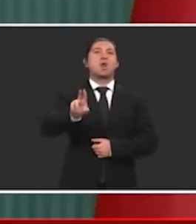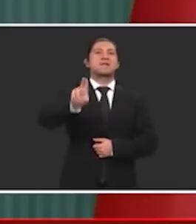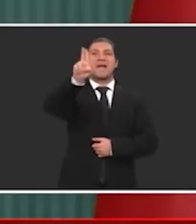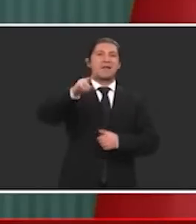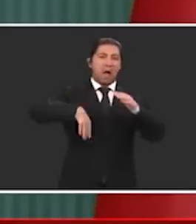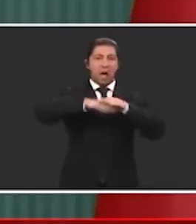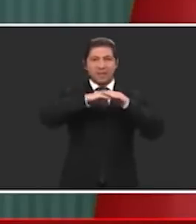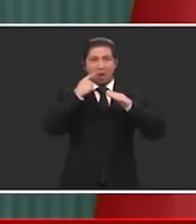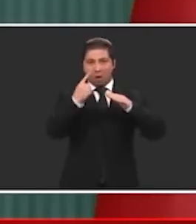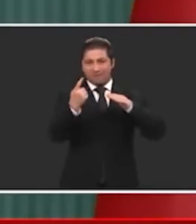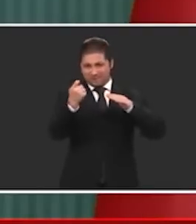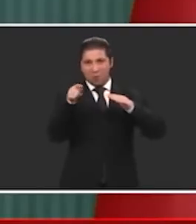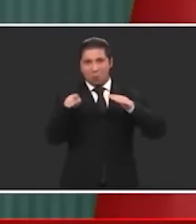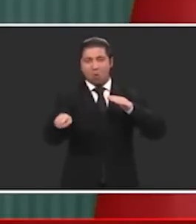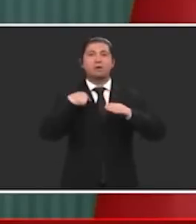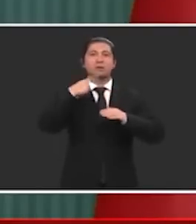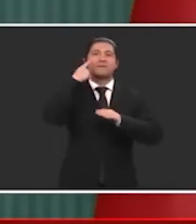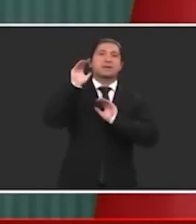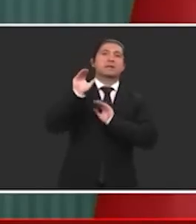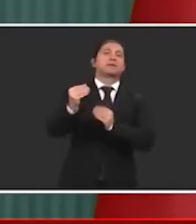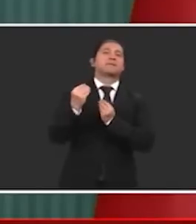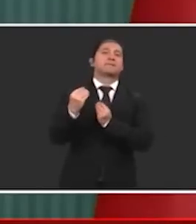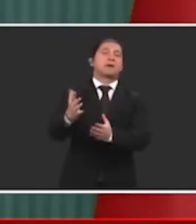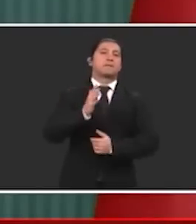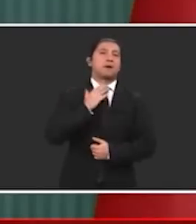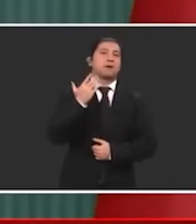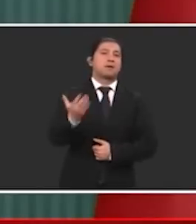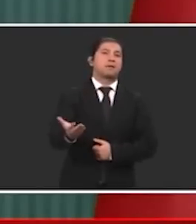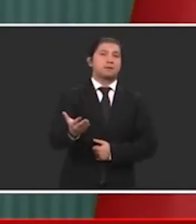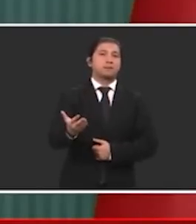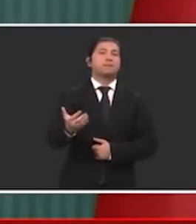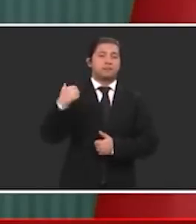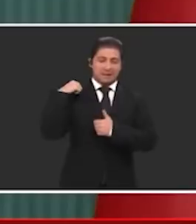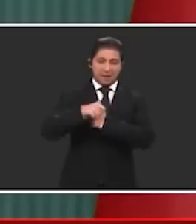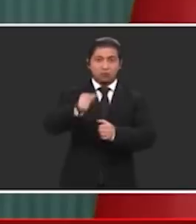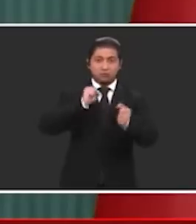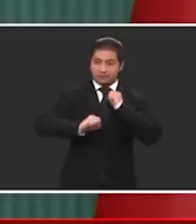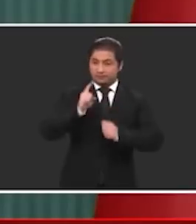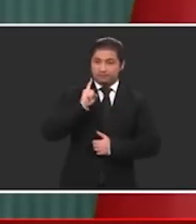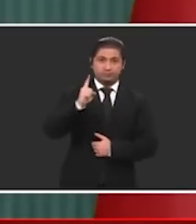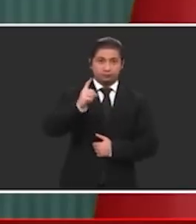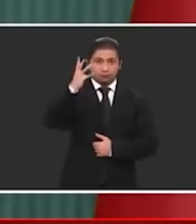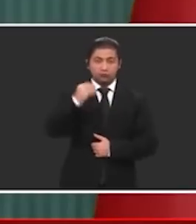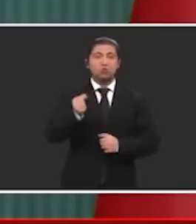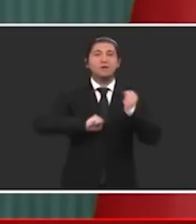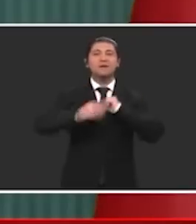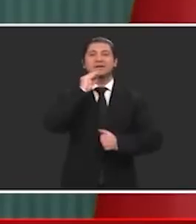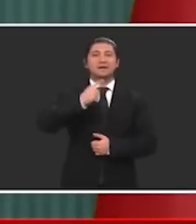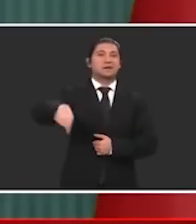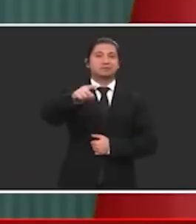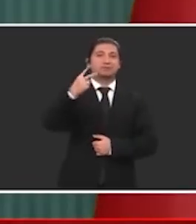%16,7'sine kadar bir tutarda destek sağlayacağız. Yine örgün eğitimdeki üniversiteli